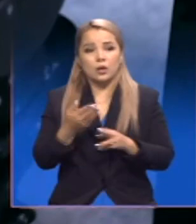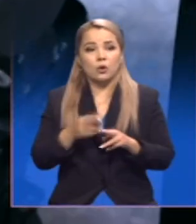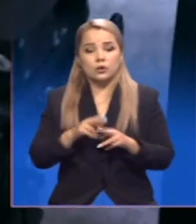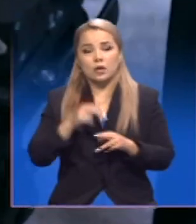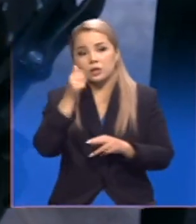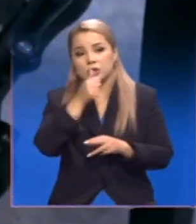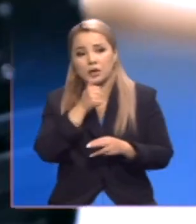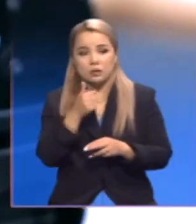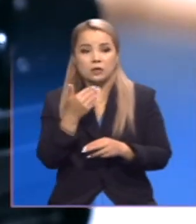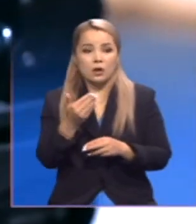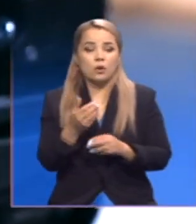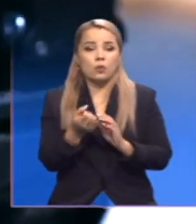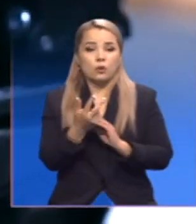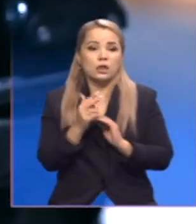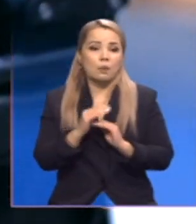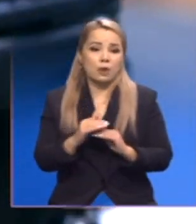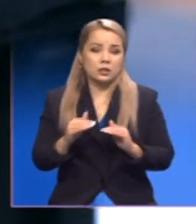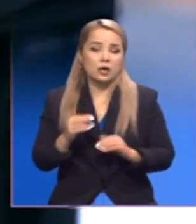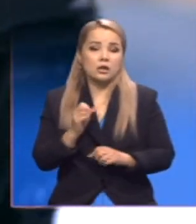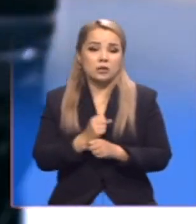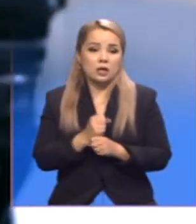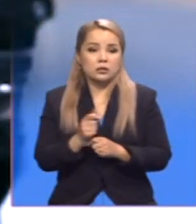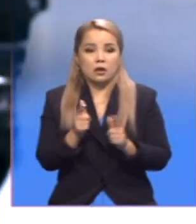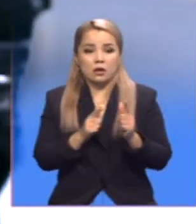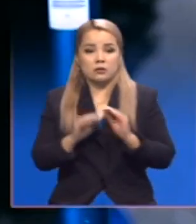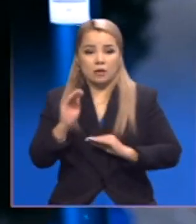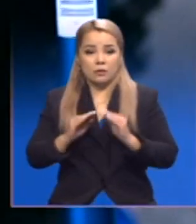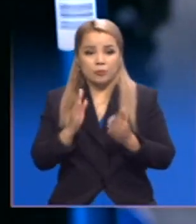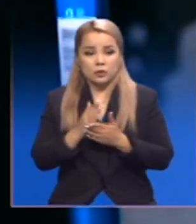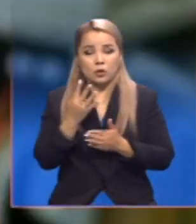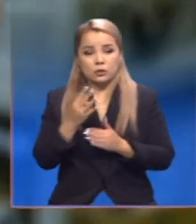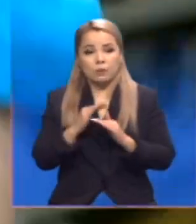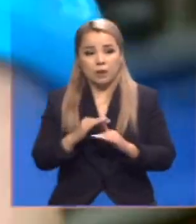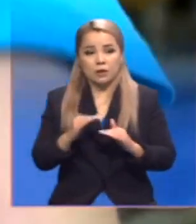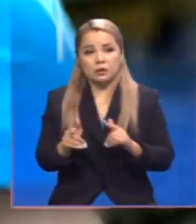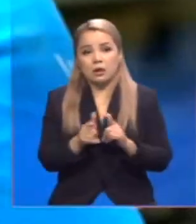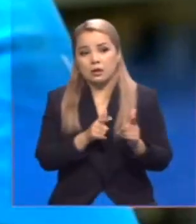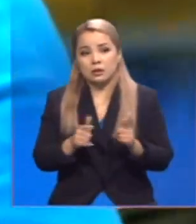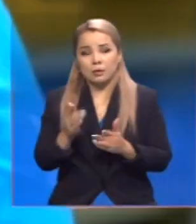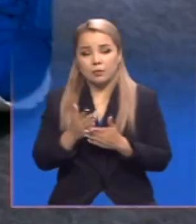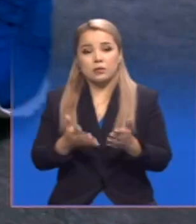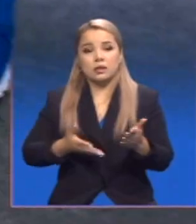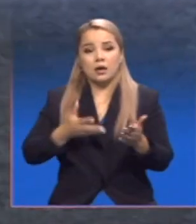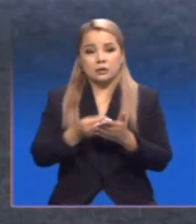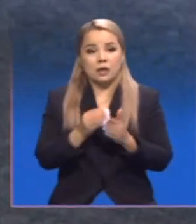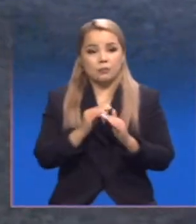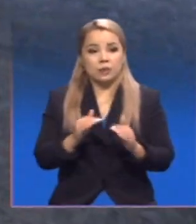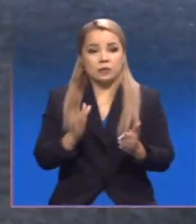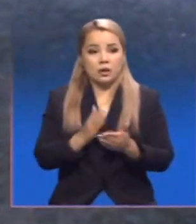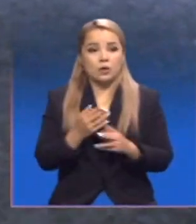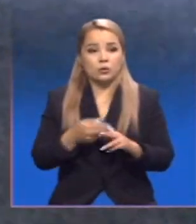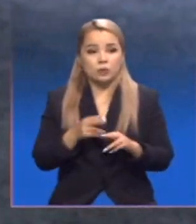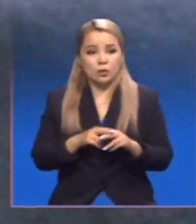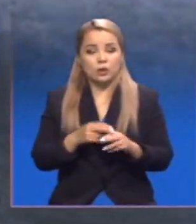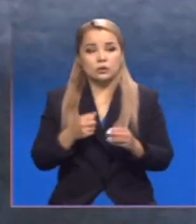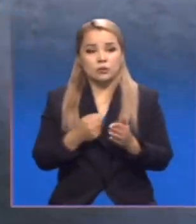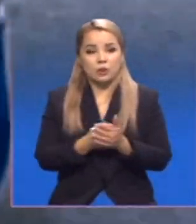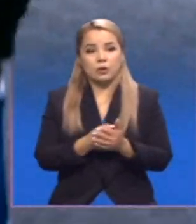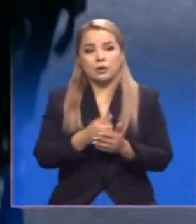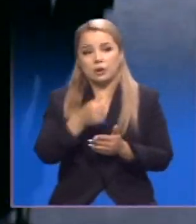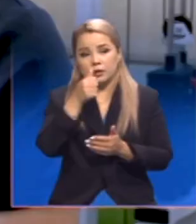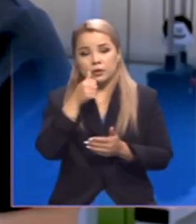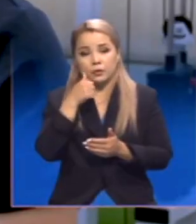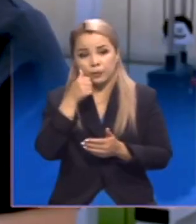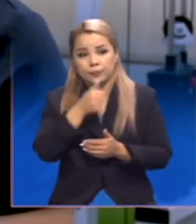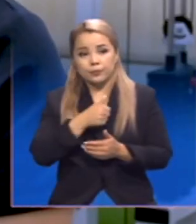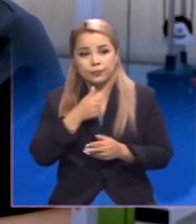13 балаға жасау керек біз экзоскелетті. Қазір 4 балаға уже предоплата жасаған. Сосын осы жаздың соңында